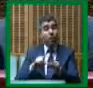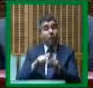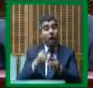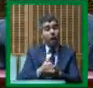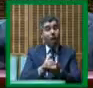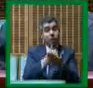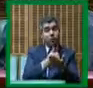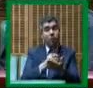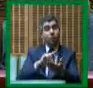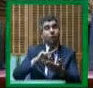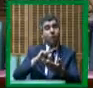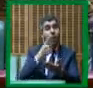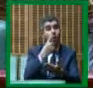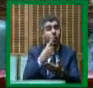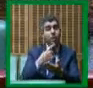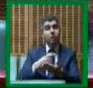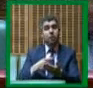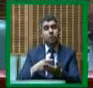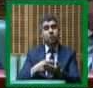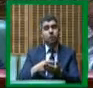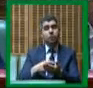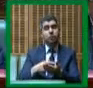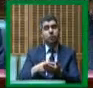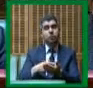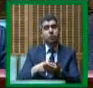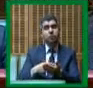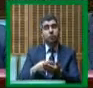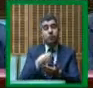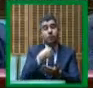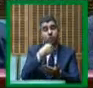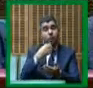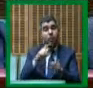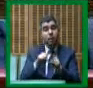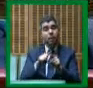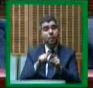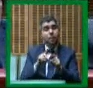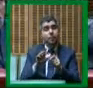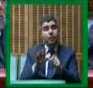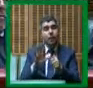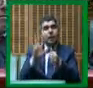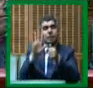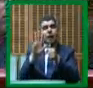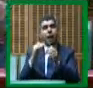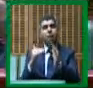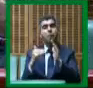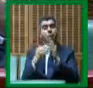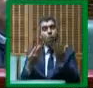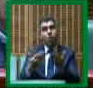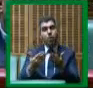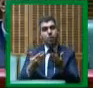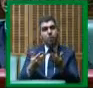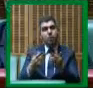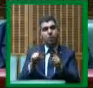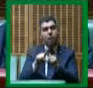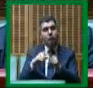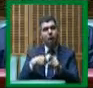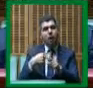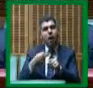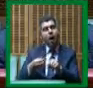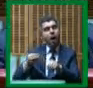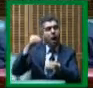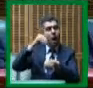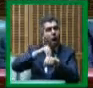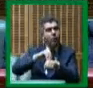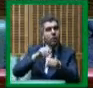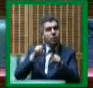الأولى السيوفة معايا هنا كنا بغينا نديرو 60,000 درهم، من بعد قالوا لا باش نشجعوا الناس باش